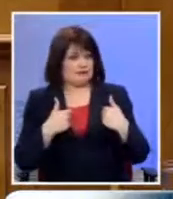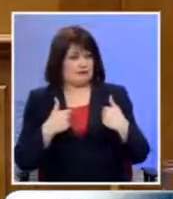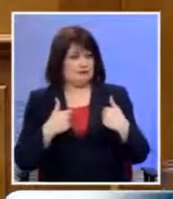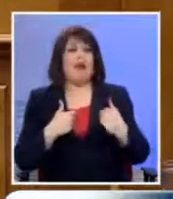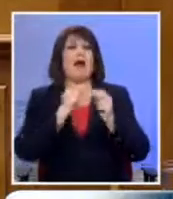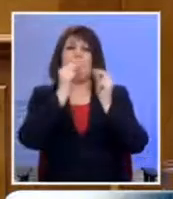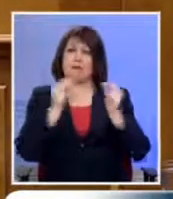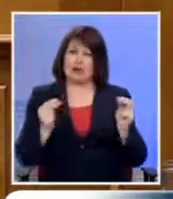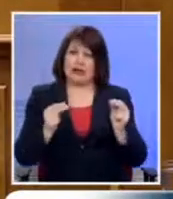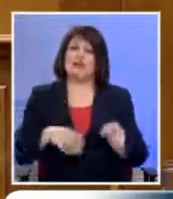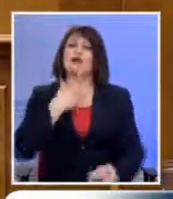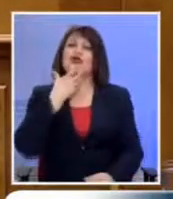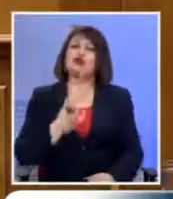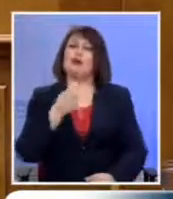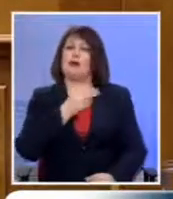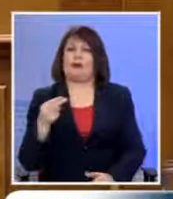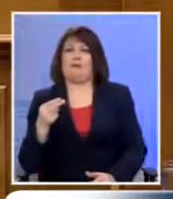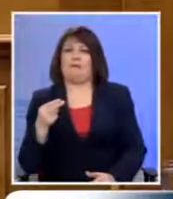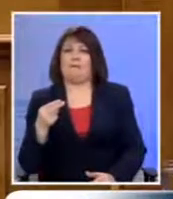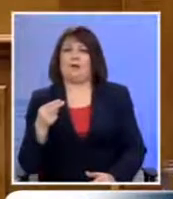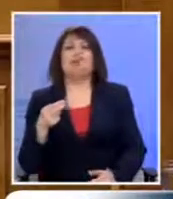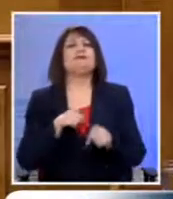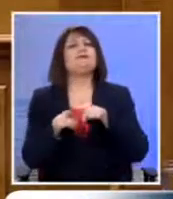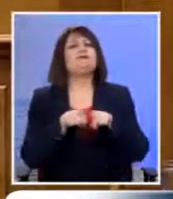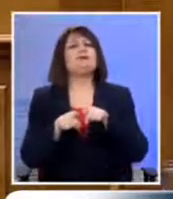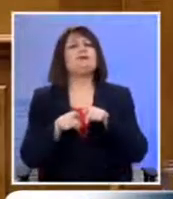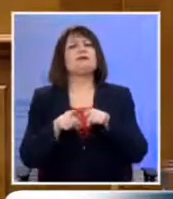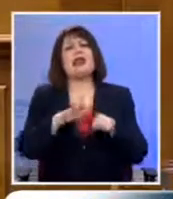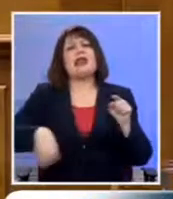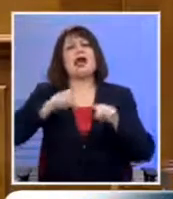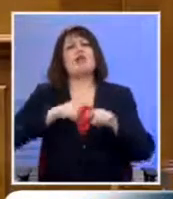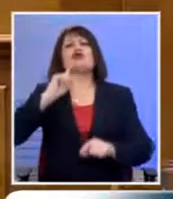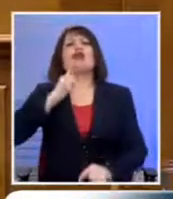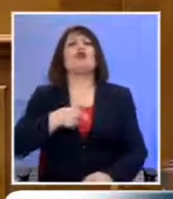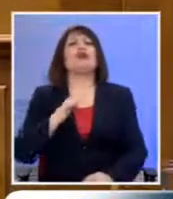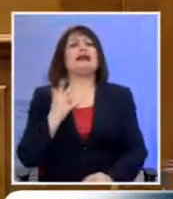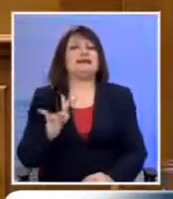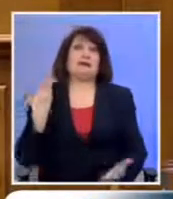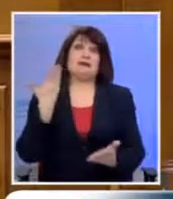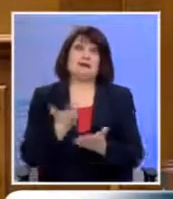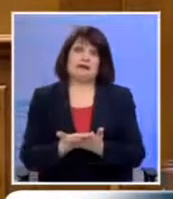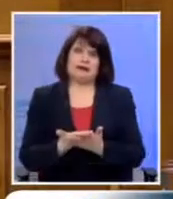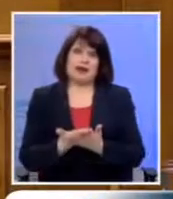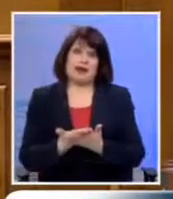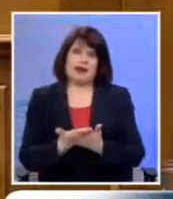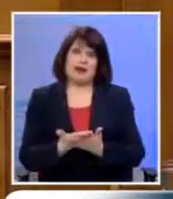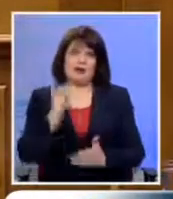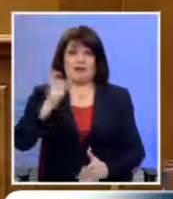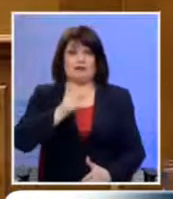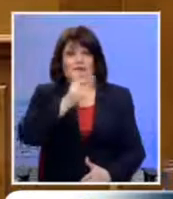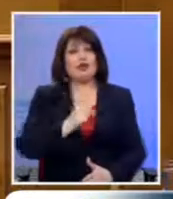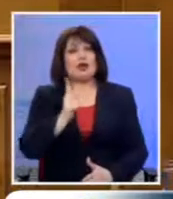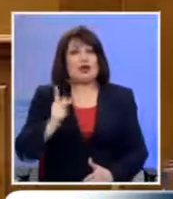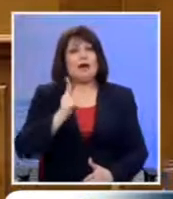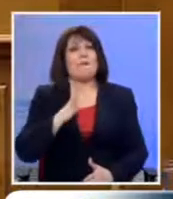συνεπώς αυτό είναι ένα σοβαρό ζήτημα που έχει να κάνει με τη λαϊκή εντολή και με την απέτηση του πολίτη, της